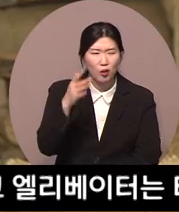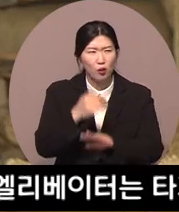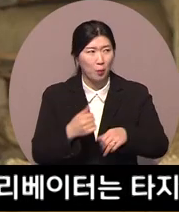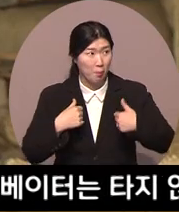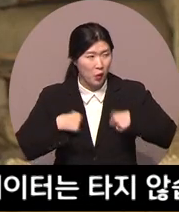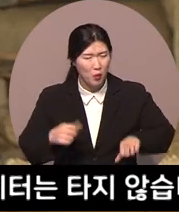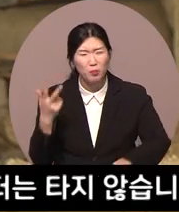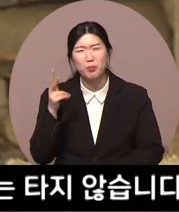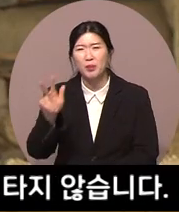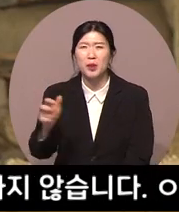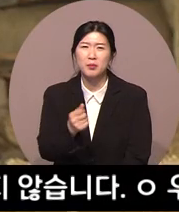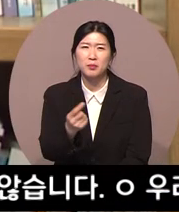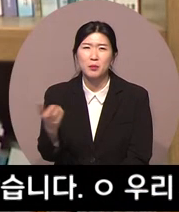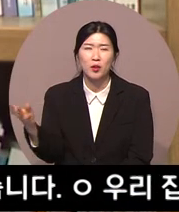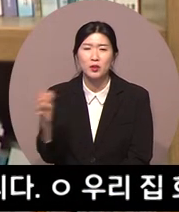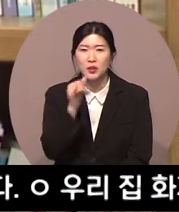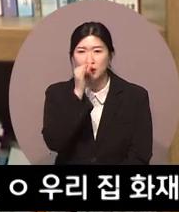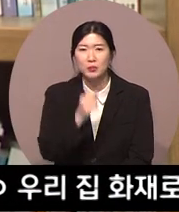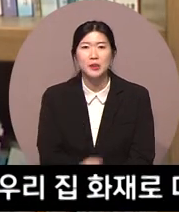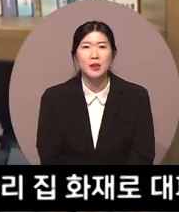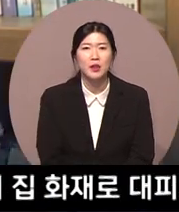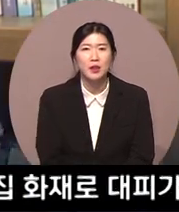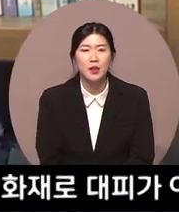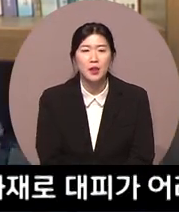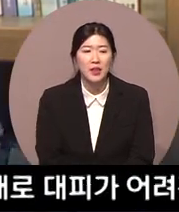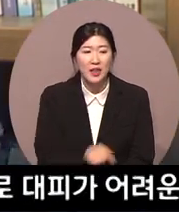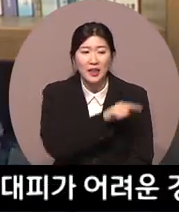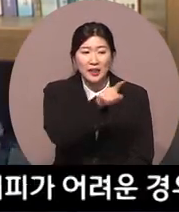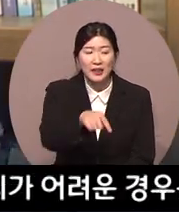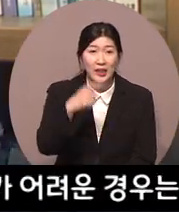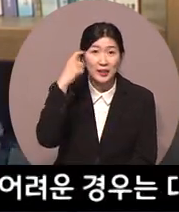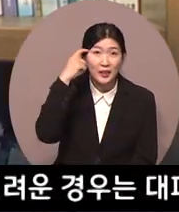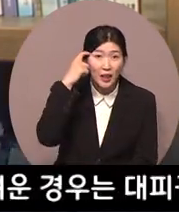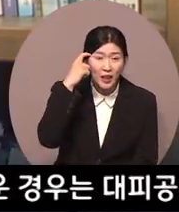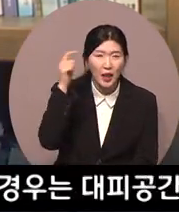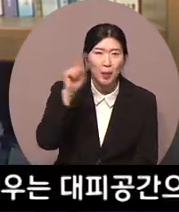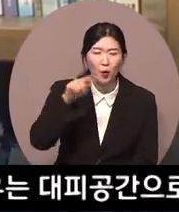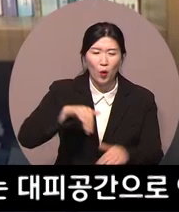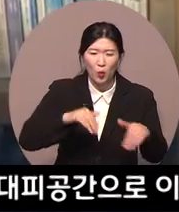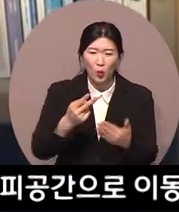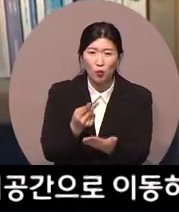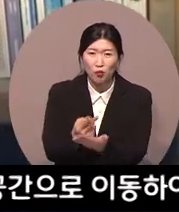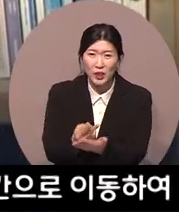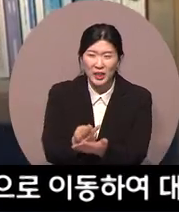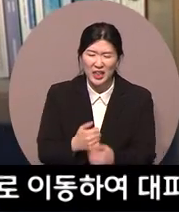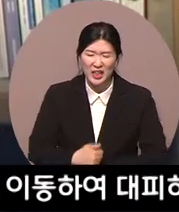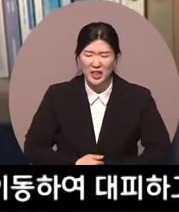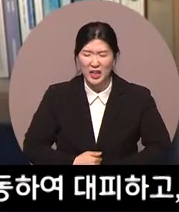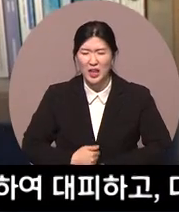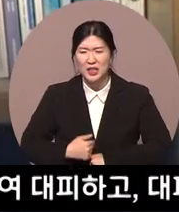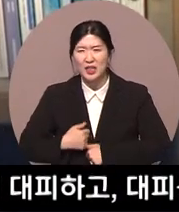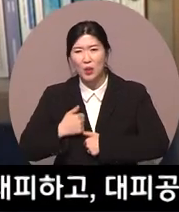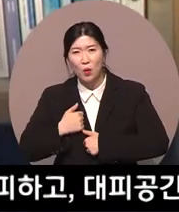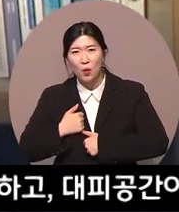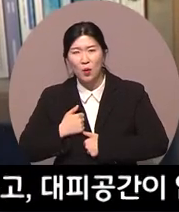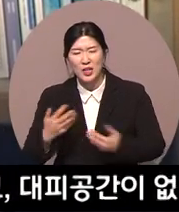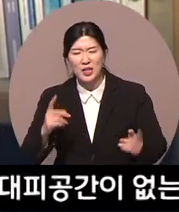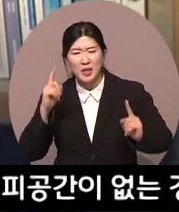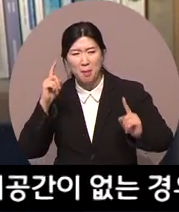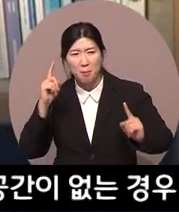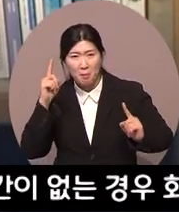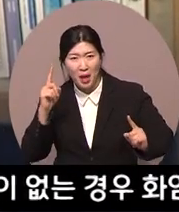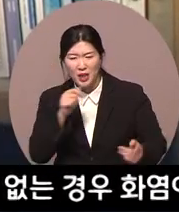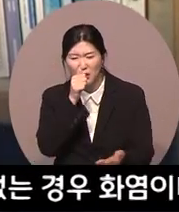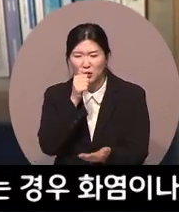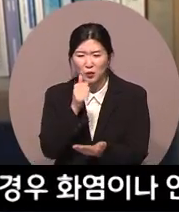수두룩합니다 자리 의지가 없다라고 생각을 많이 편견을 갖고 계시잖아요 노숙인이 하면 굉장히